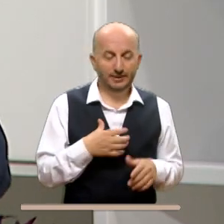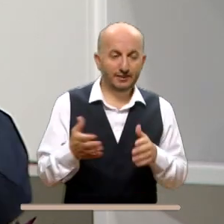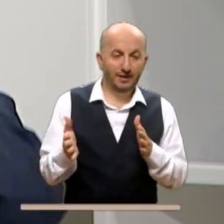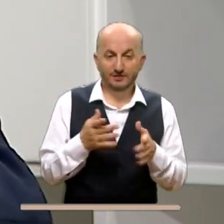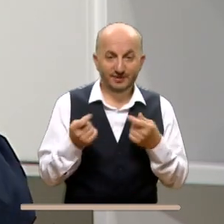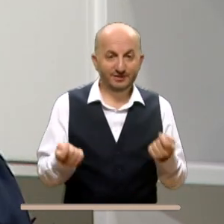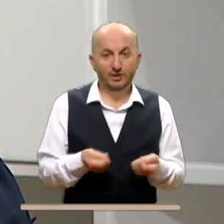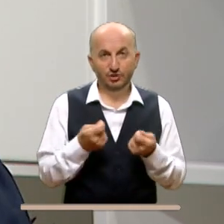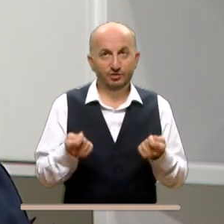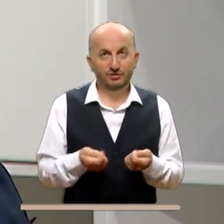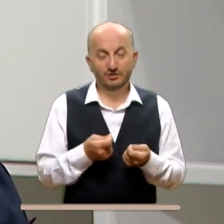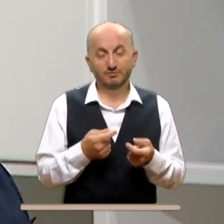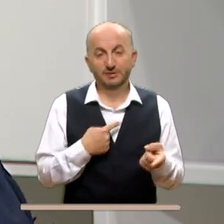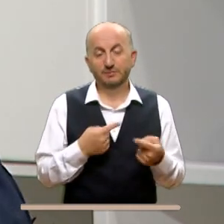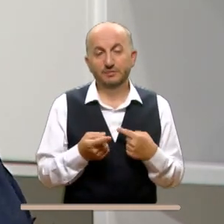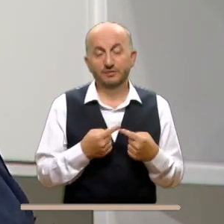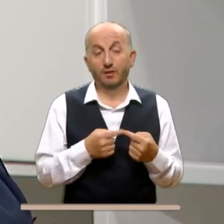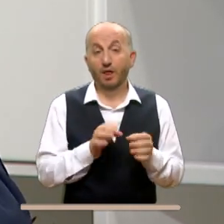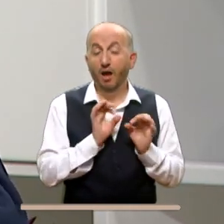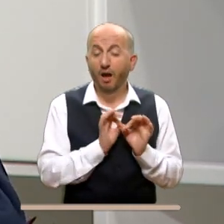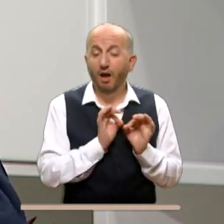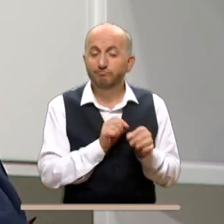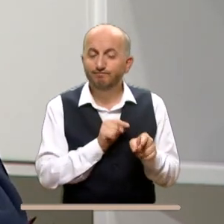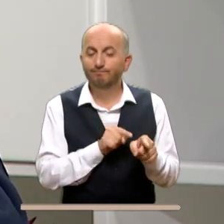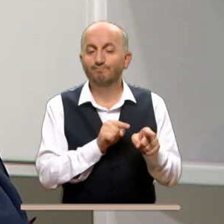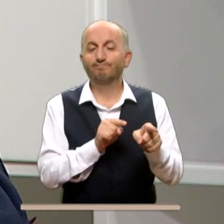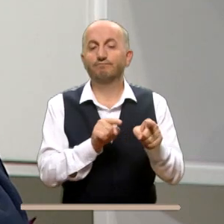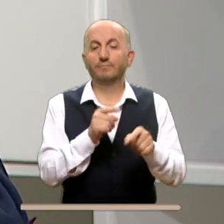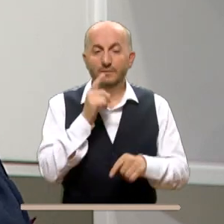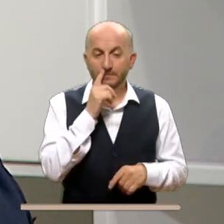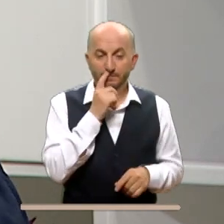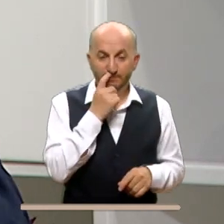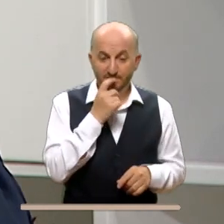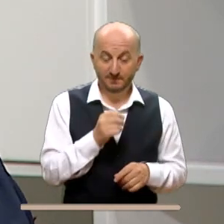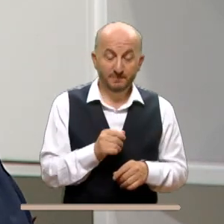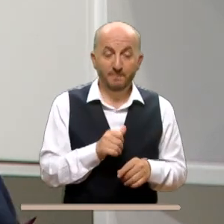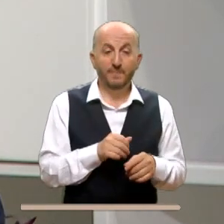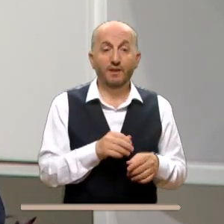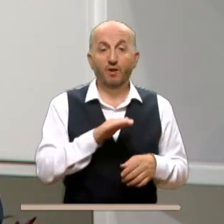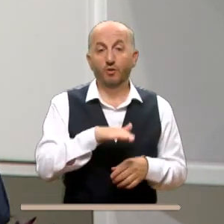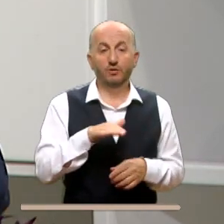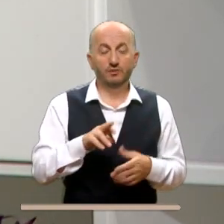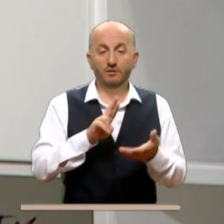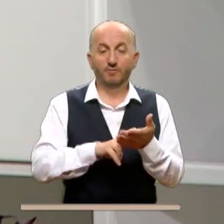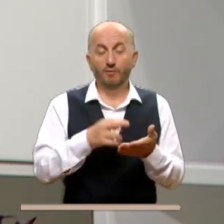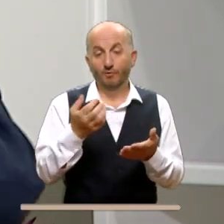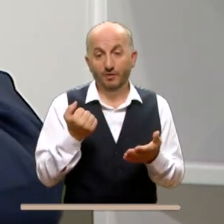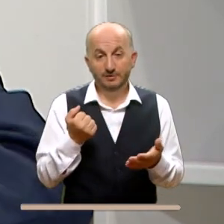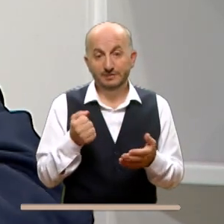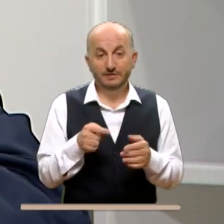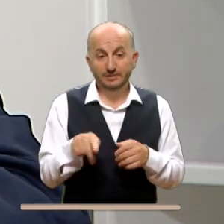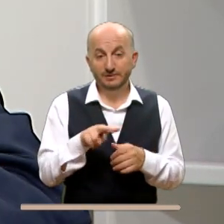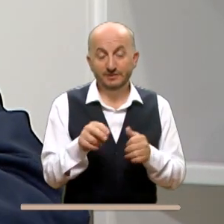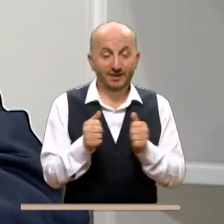çalışın, birbirinize idare edin falan değil. Onlar sürekli olarak takip ediliyor. İlgili öğrenciden raporlamalar alınabiliyor. Tekrar ikisiyle